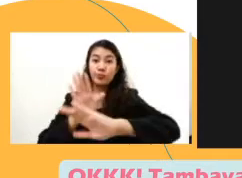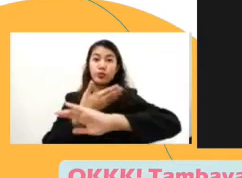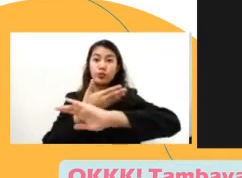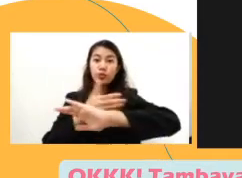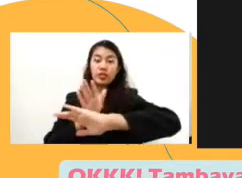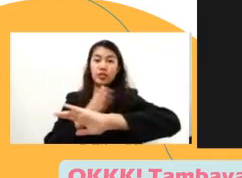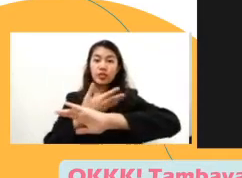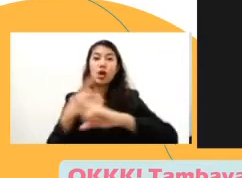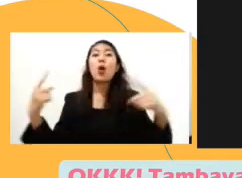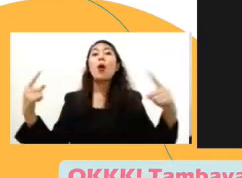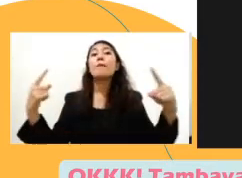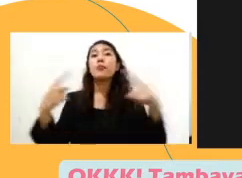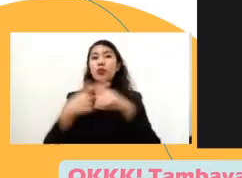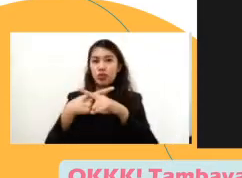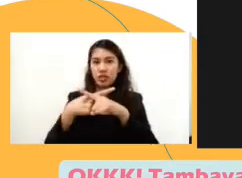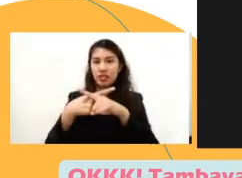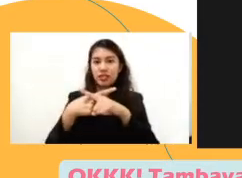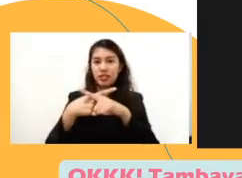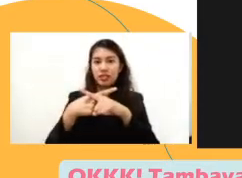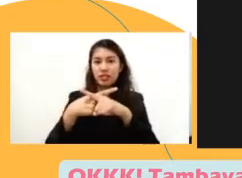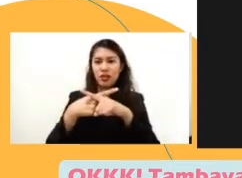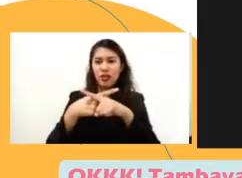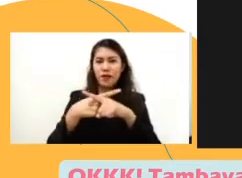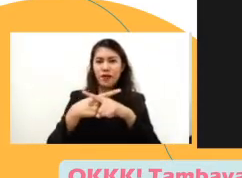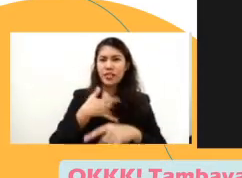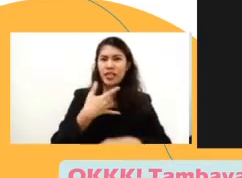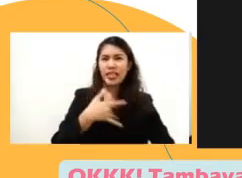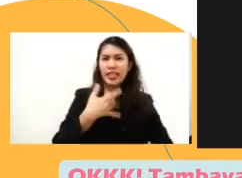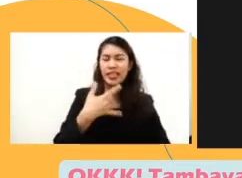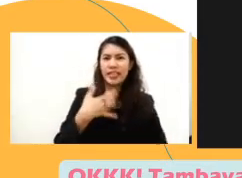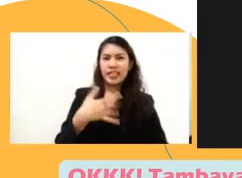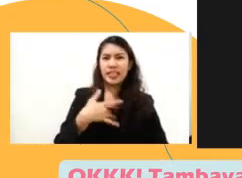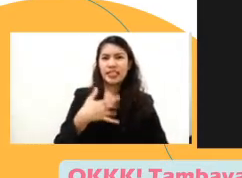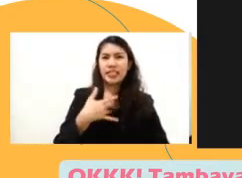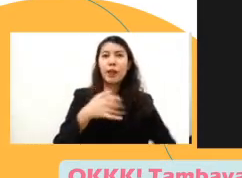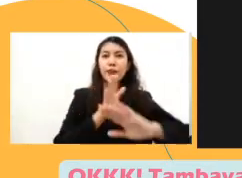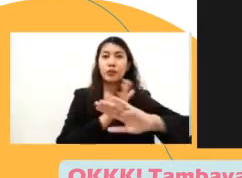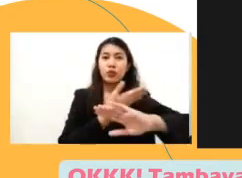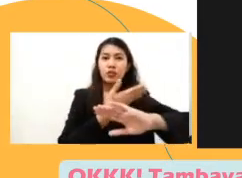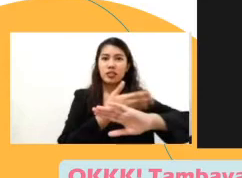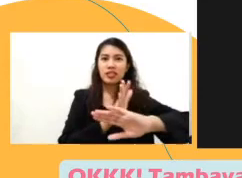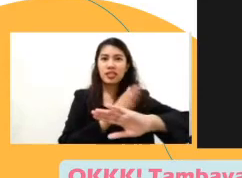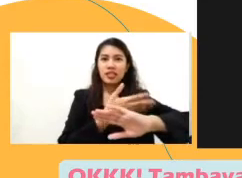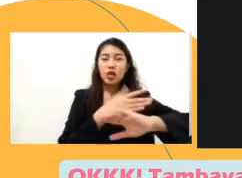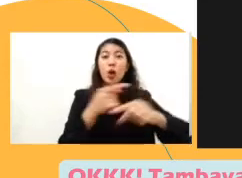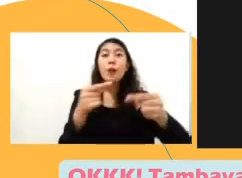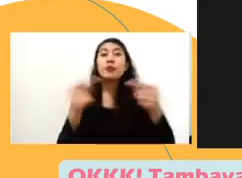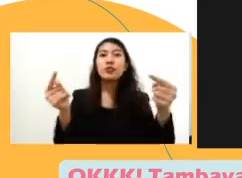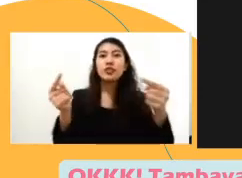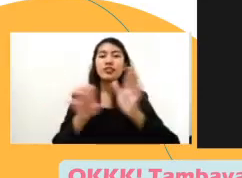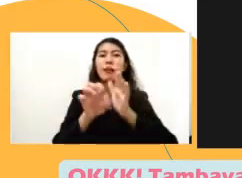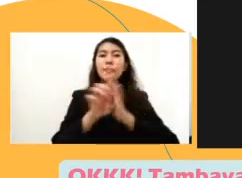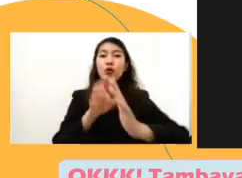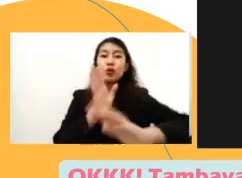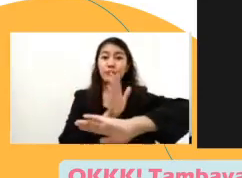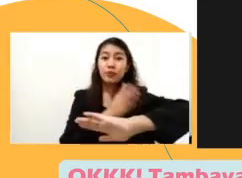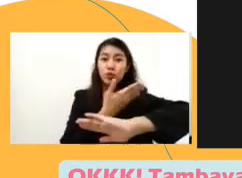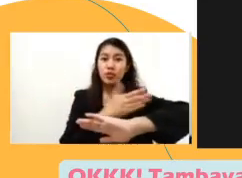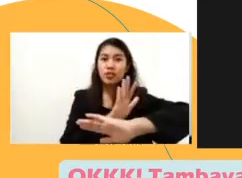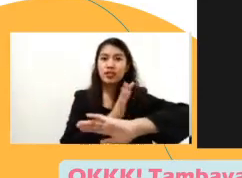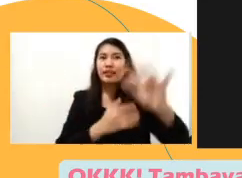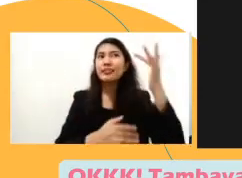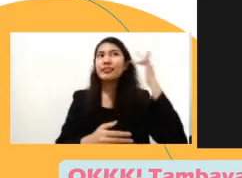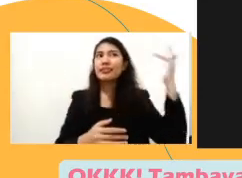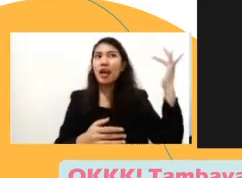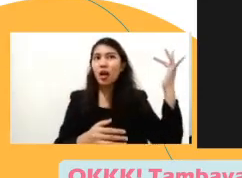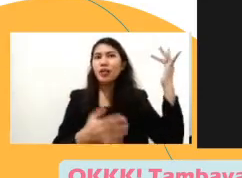sa pakiramdam ng music ng kanta. So, masaya yung kanta, masaya yung tunog,